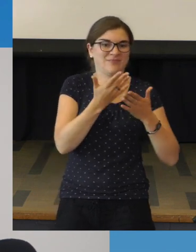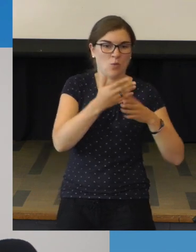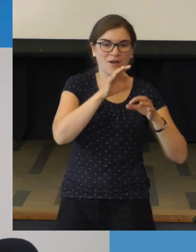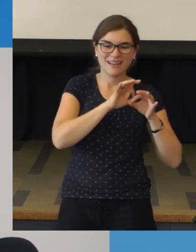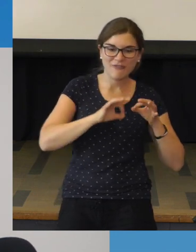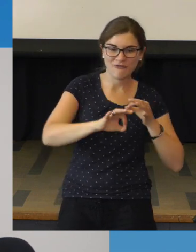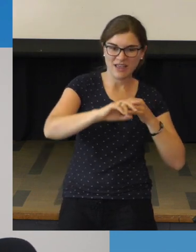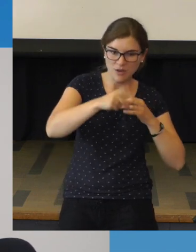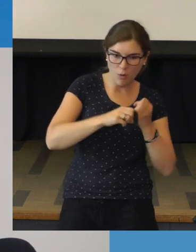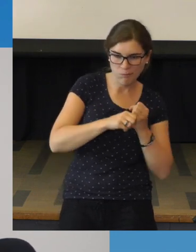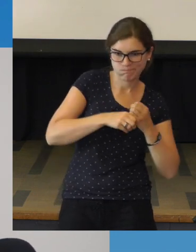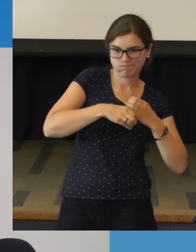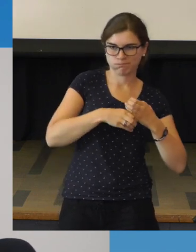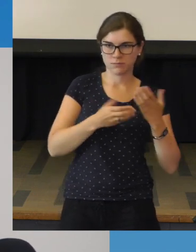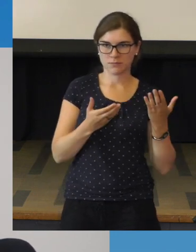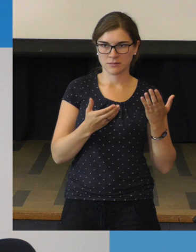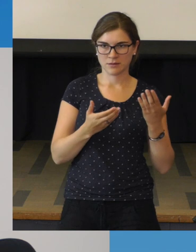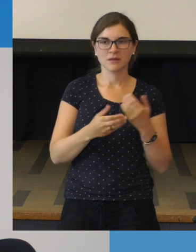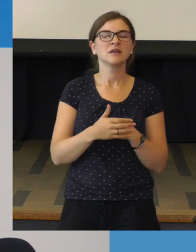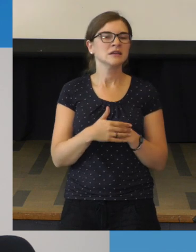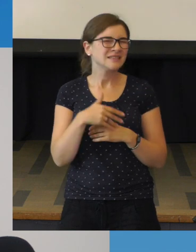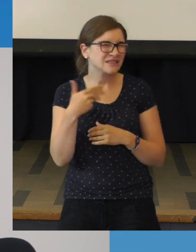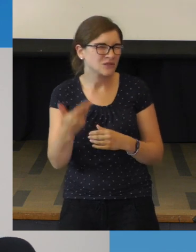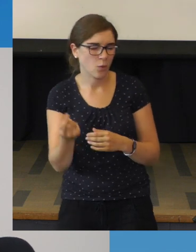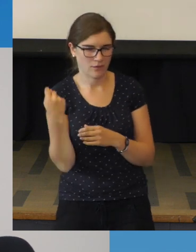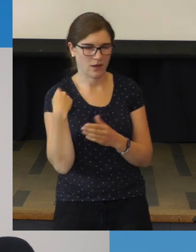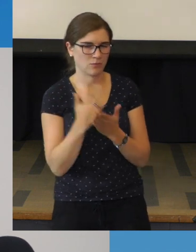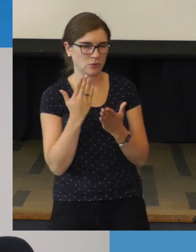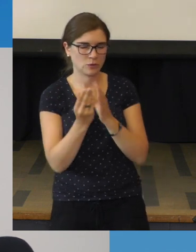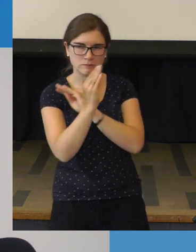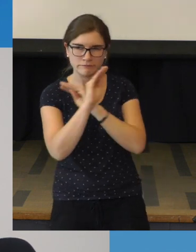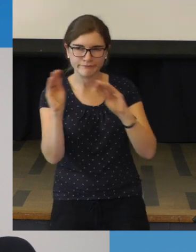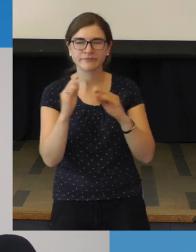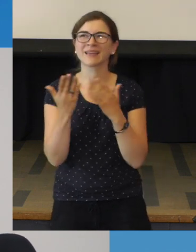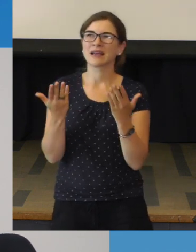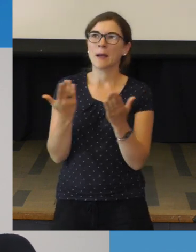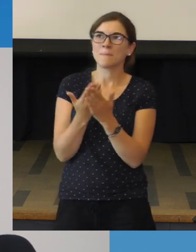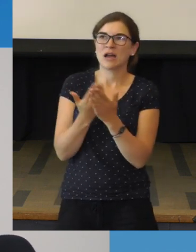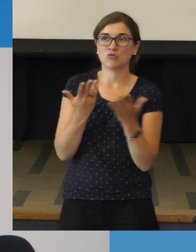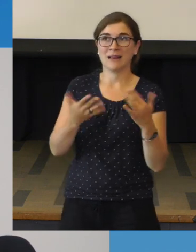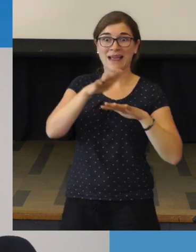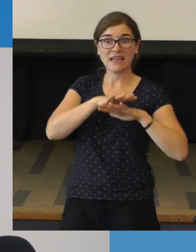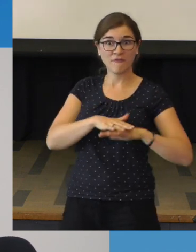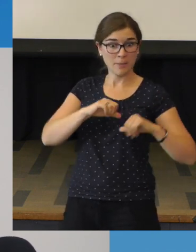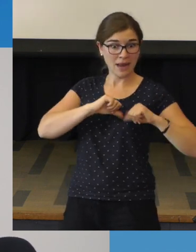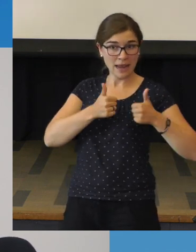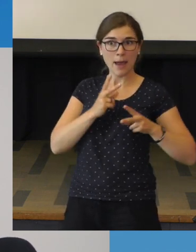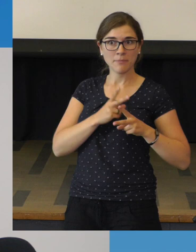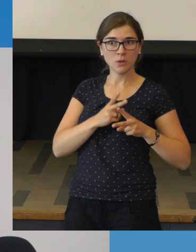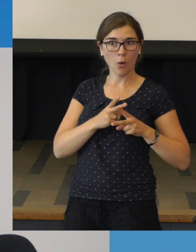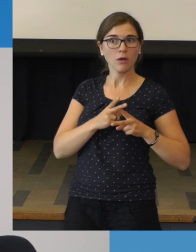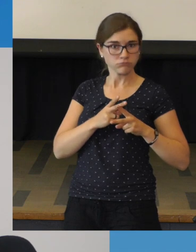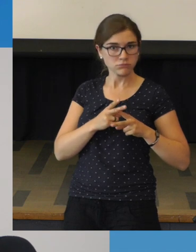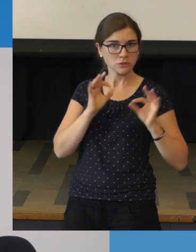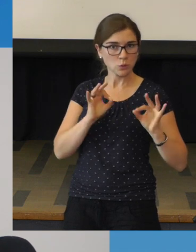zu wiedereröffnen, diese CTO, was Herr Professor gerade ausberichtet hat. Sollte aber das Gewebe noch leben, also vital